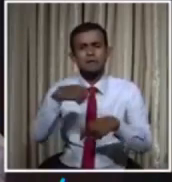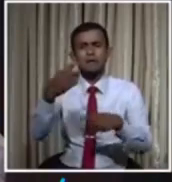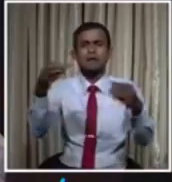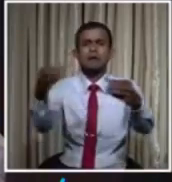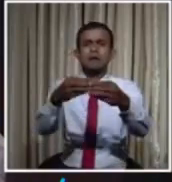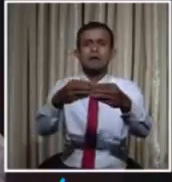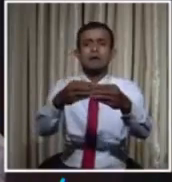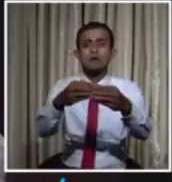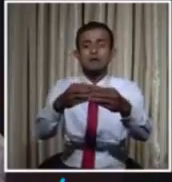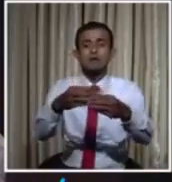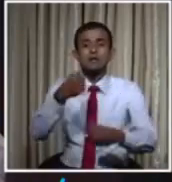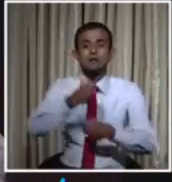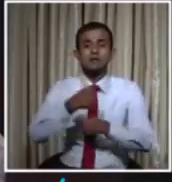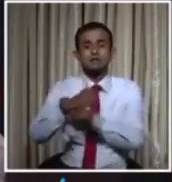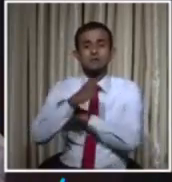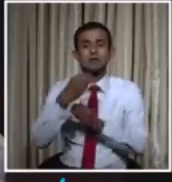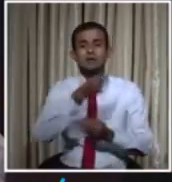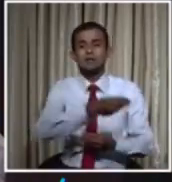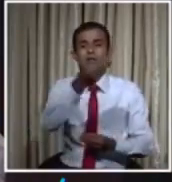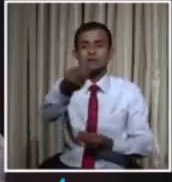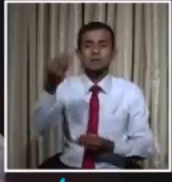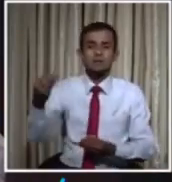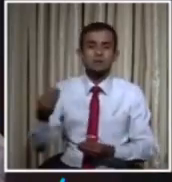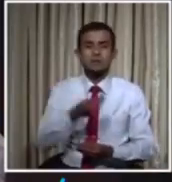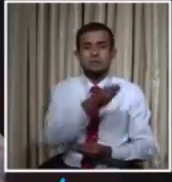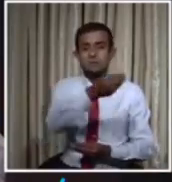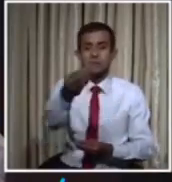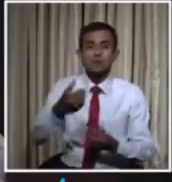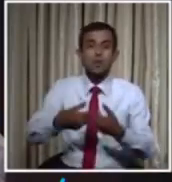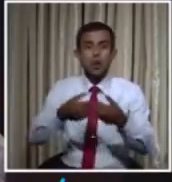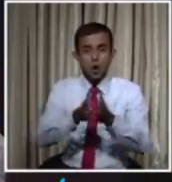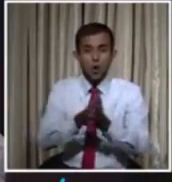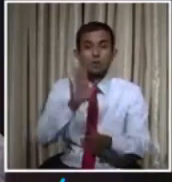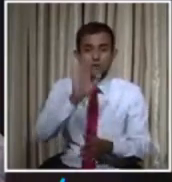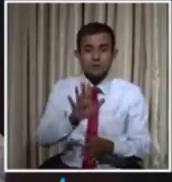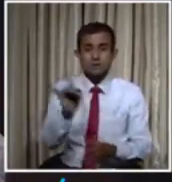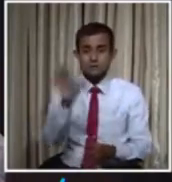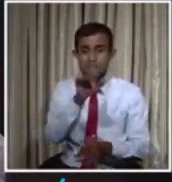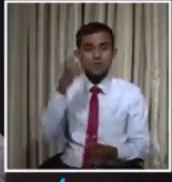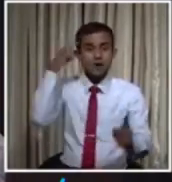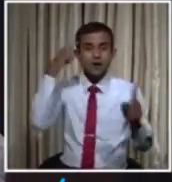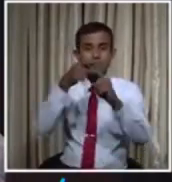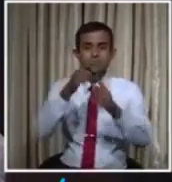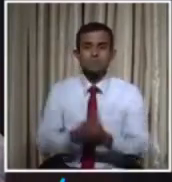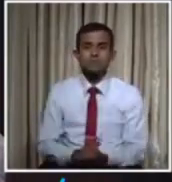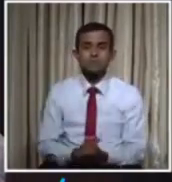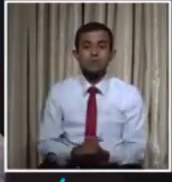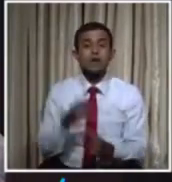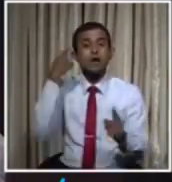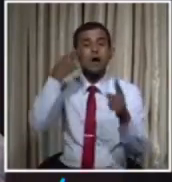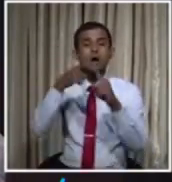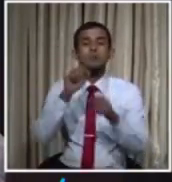කණ්ඩායමකට රාජ්‍ය බලය ලැබෙන. අපි හැමෝටම තිබෙන්න ඕන එක අරමුණක්. ඒ අරමුණ